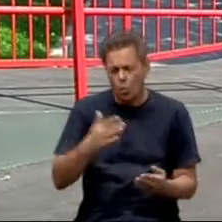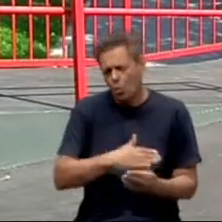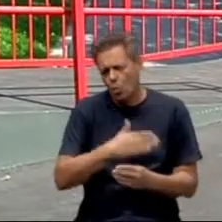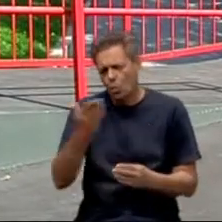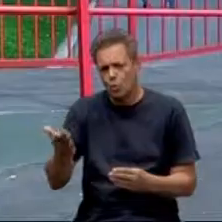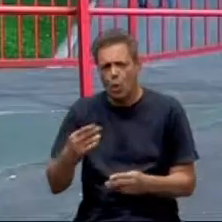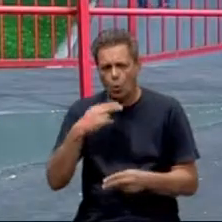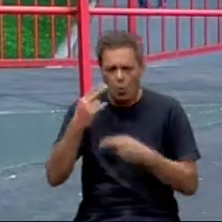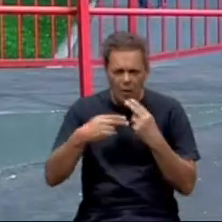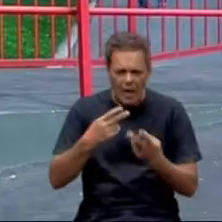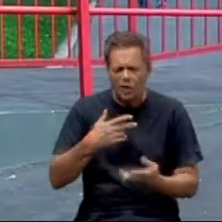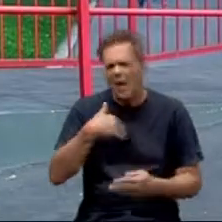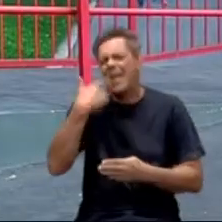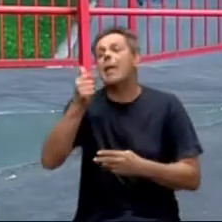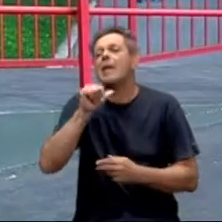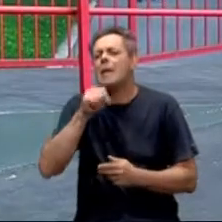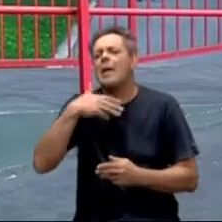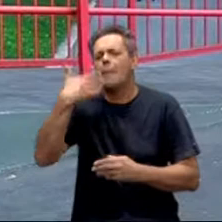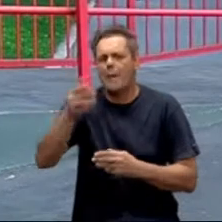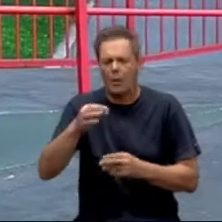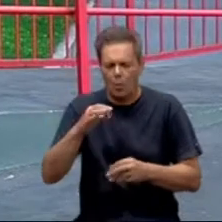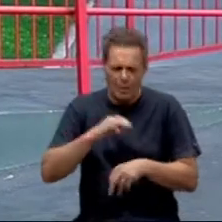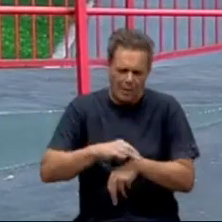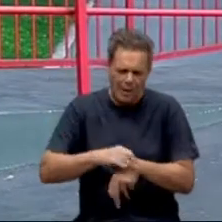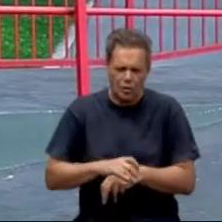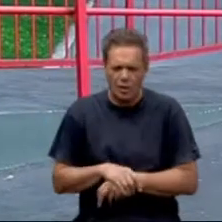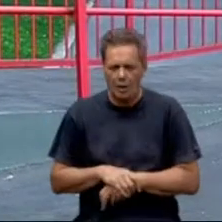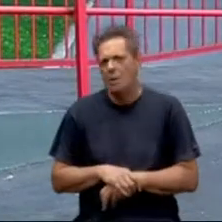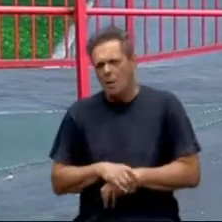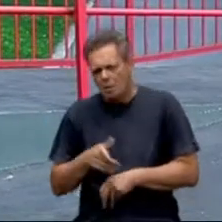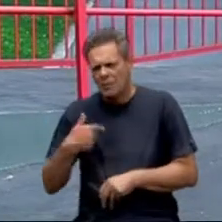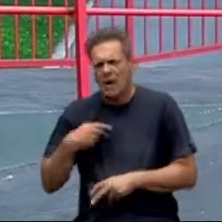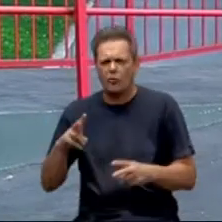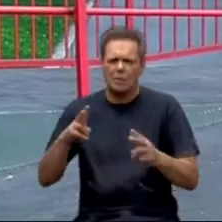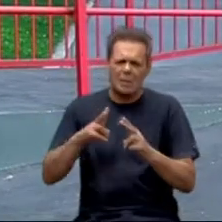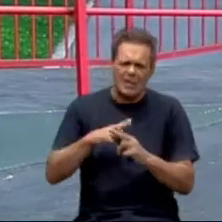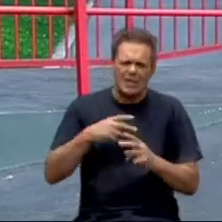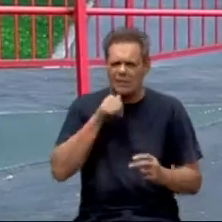nakon liječenja. Naši mladi su, kako su krenuli prije 2 godine svojim sastancima, aktivnostima,